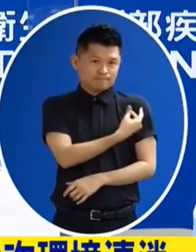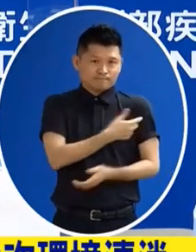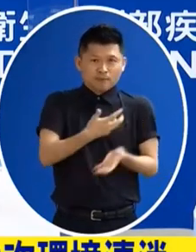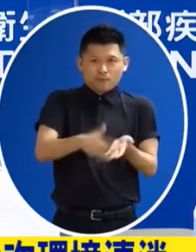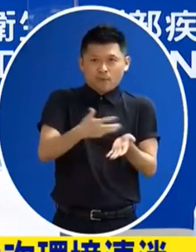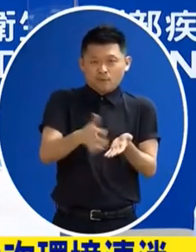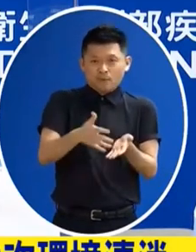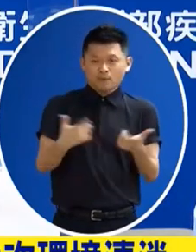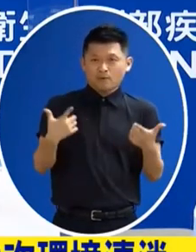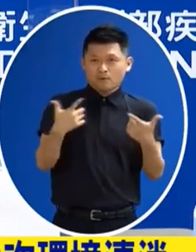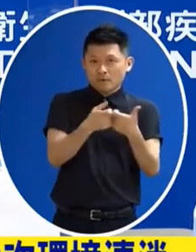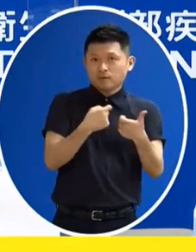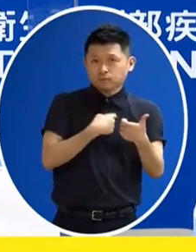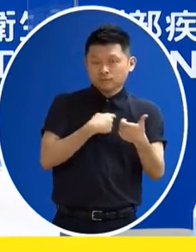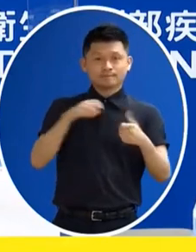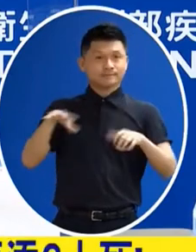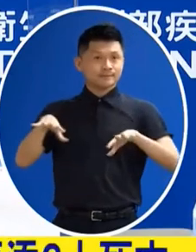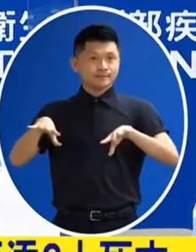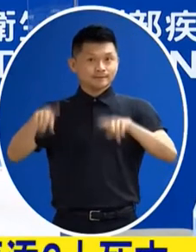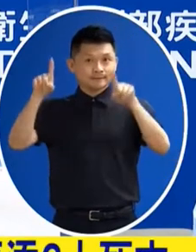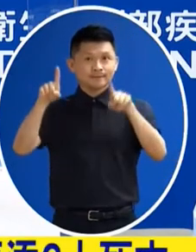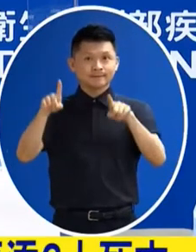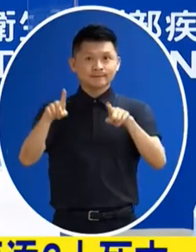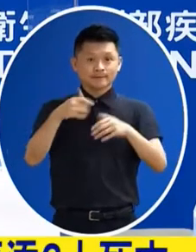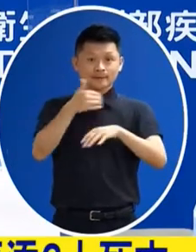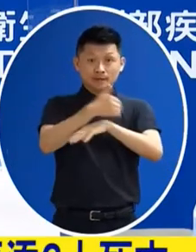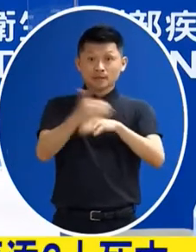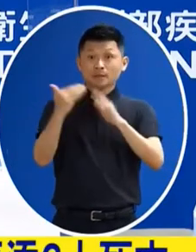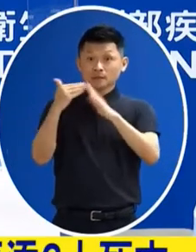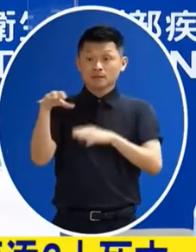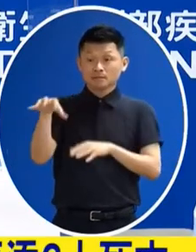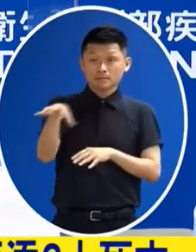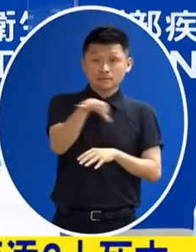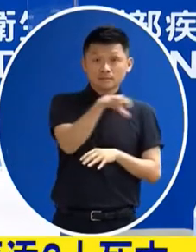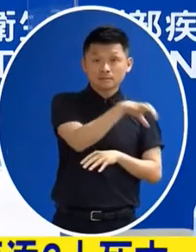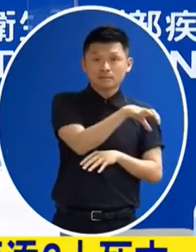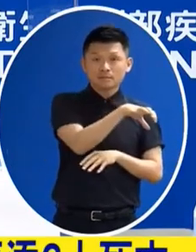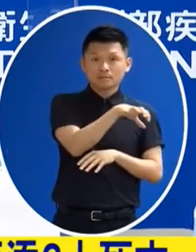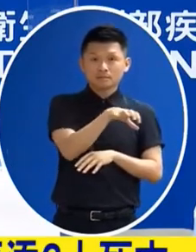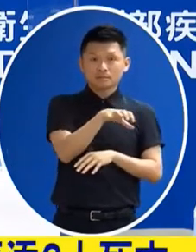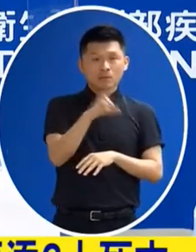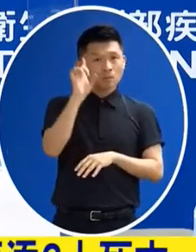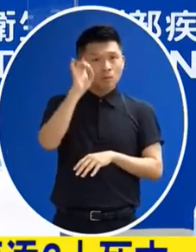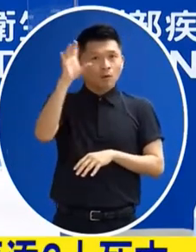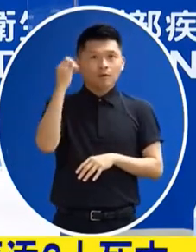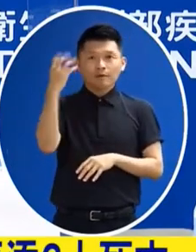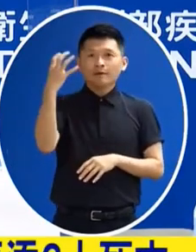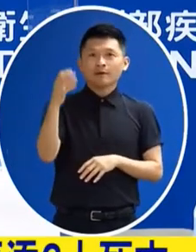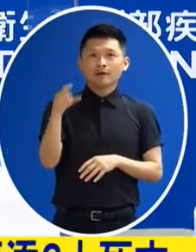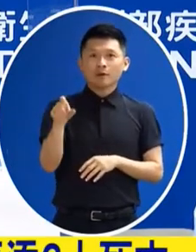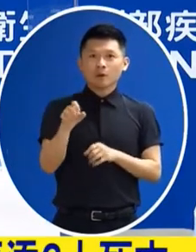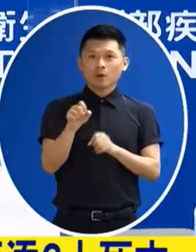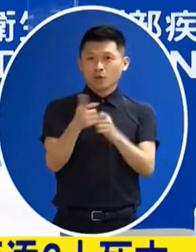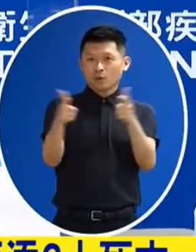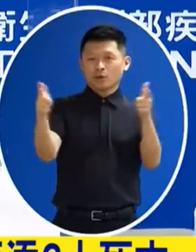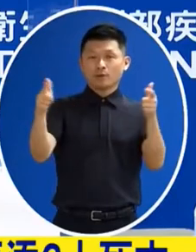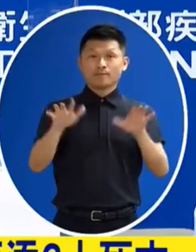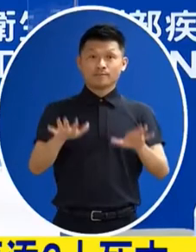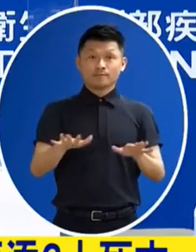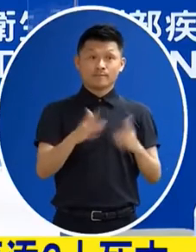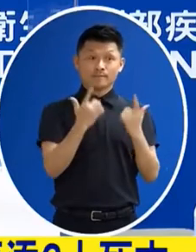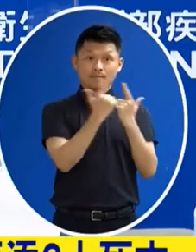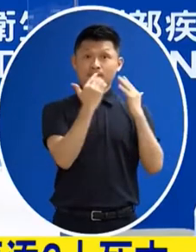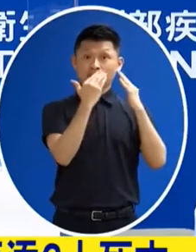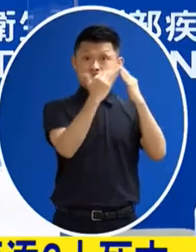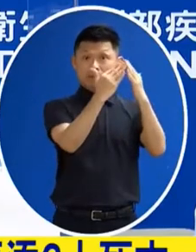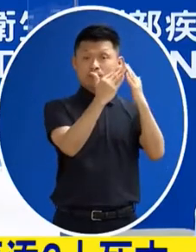打，从一开始哈就很多的县市都有个别不同的一些创意，好，那今天也看到北市有